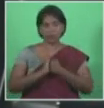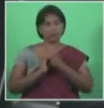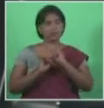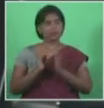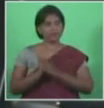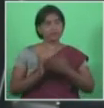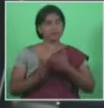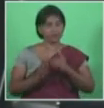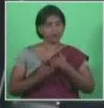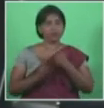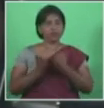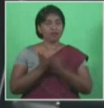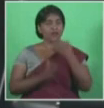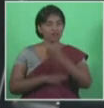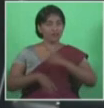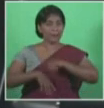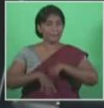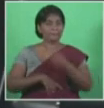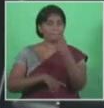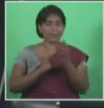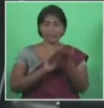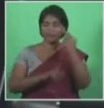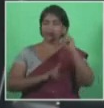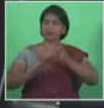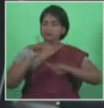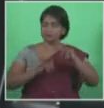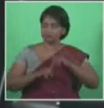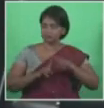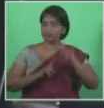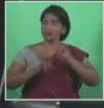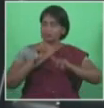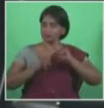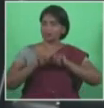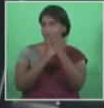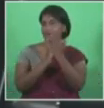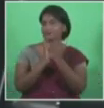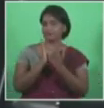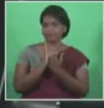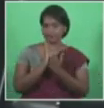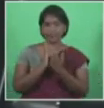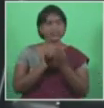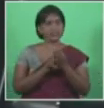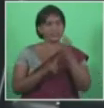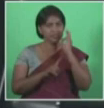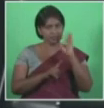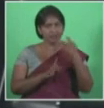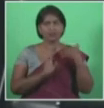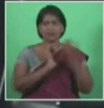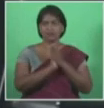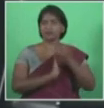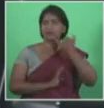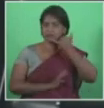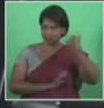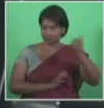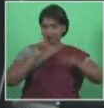අගමැතිතුමයි මමයි එතුමගේ කාමරේ පැයකට වැඩිය සාකච්ඡා කරා. අපිට තියෙනවා සාකච්ඡා කරන්න දේවල් උන්ක. ජනාධිපතිතුමාත් එක්ක මම